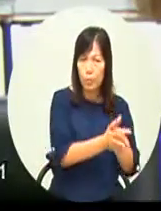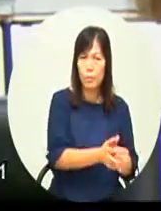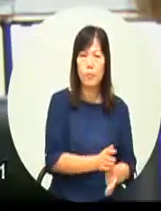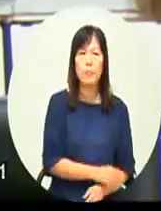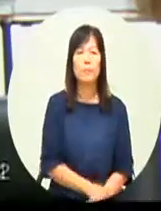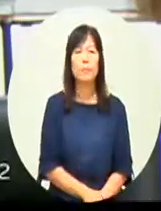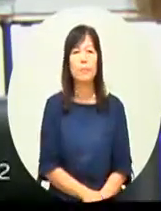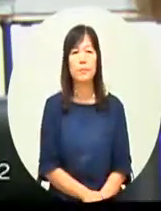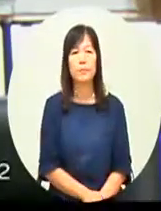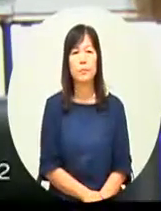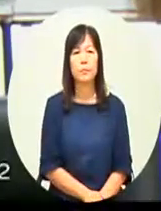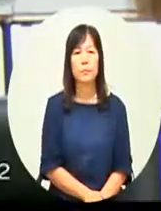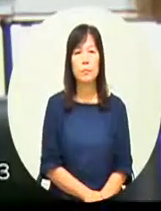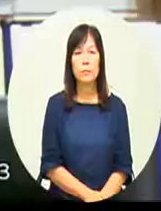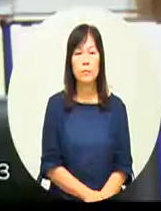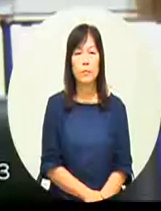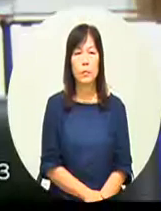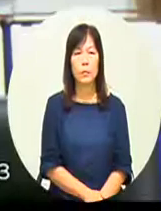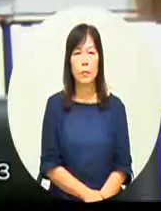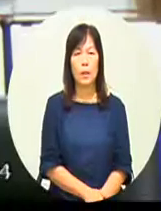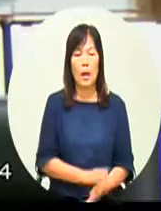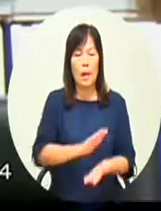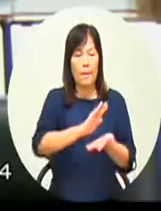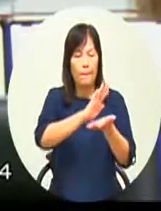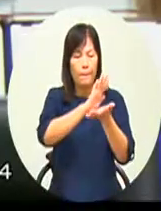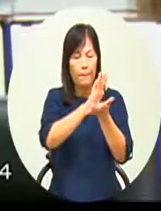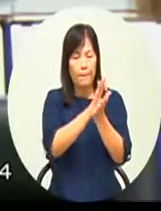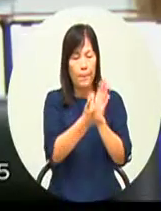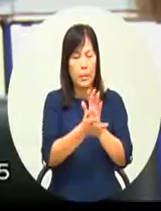可以变成观光